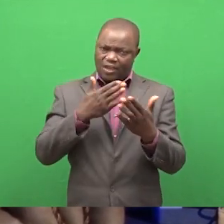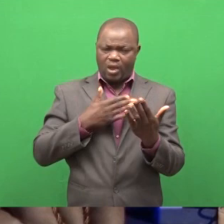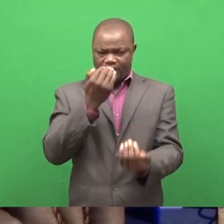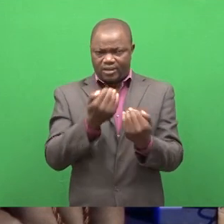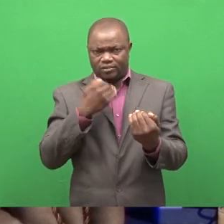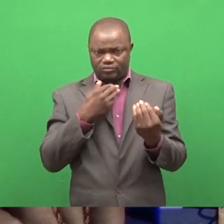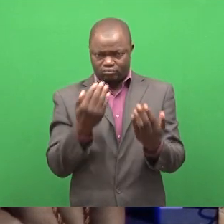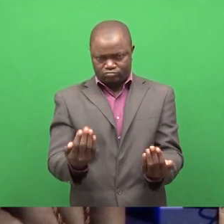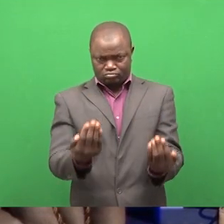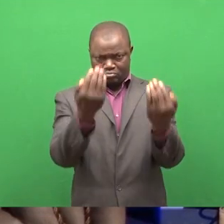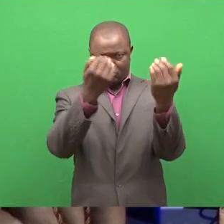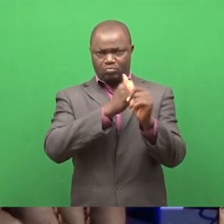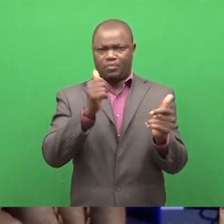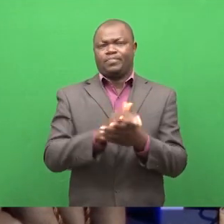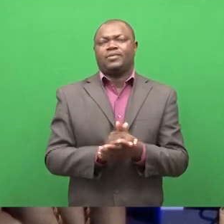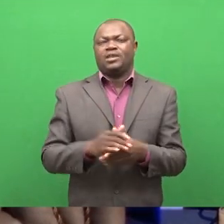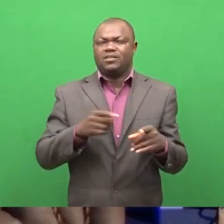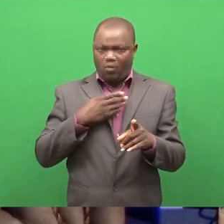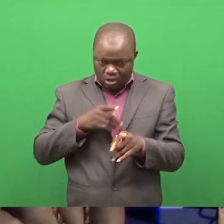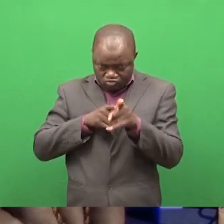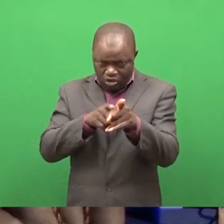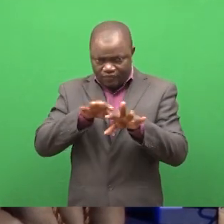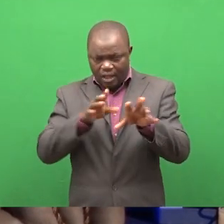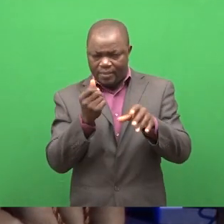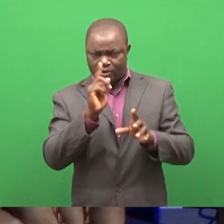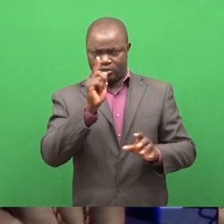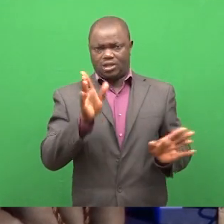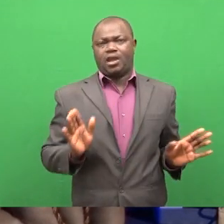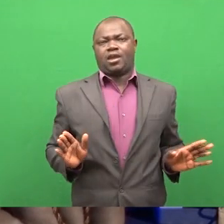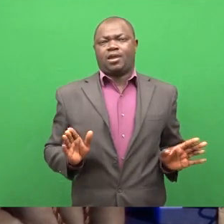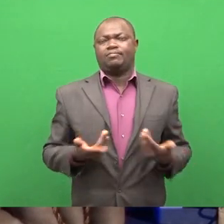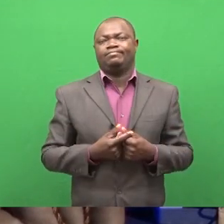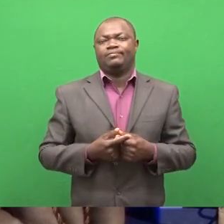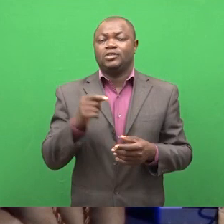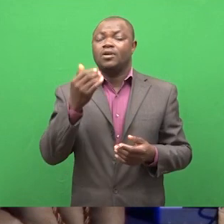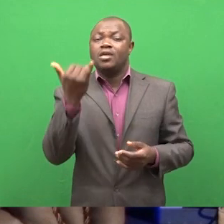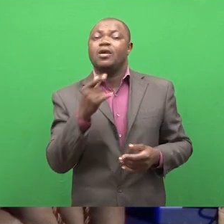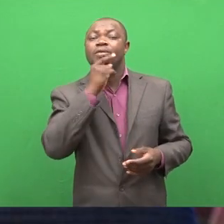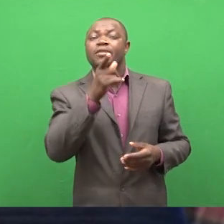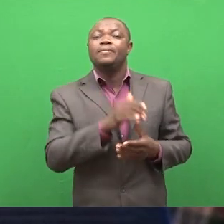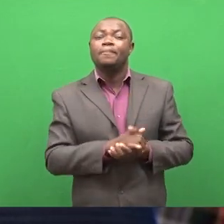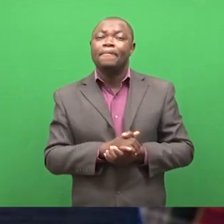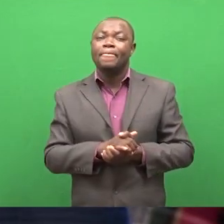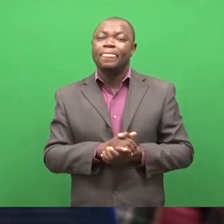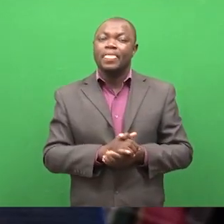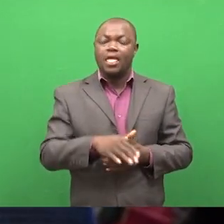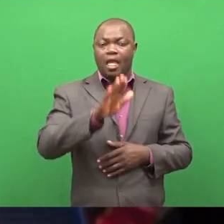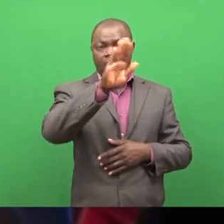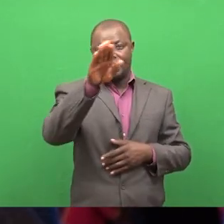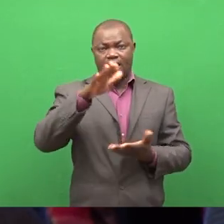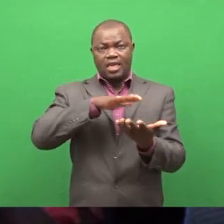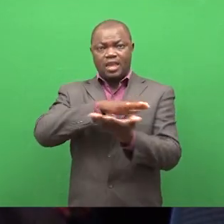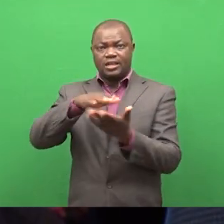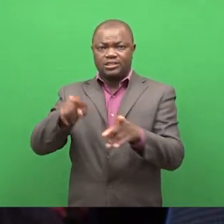mhuri. Tirege kuramba tichingotandanisana nemadhola tisingazive kuti mhuri dziri kupi. Ndombo yakune mukwasha uchidiki. Pane pango patiri